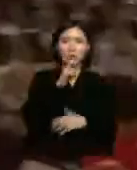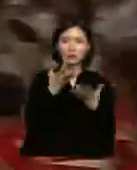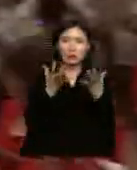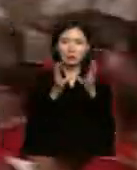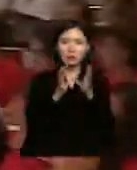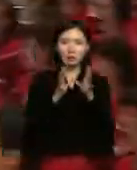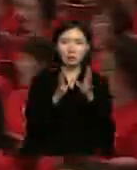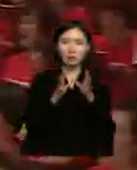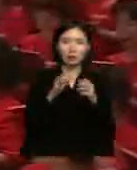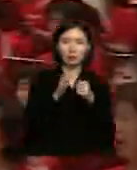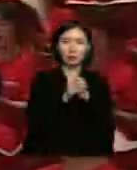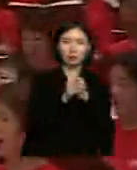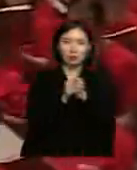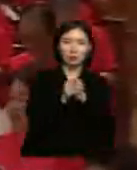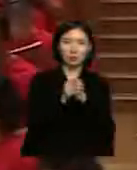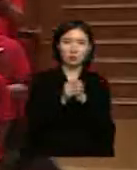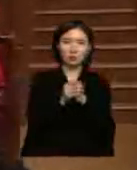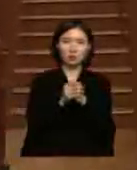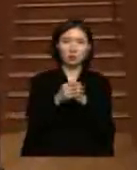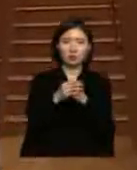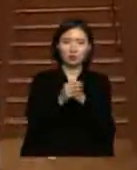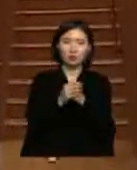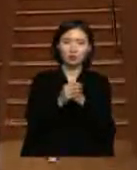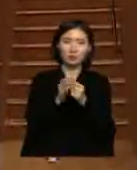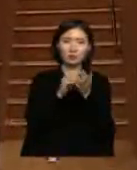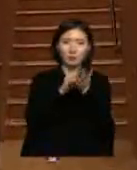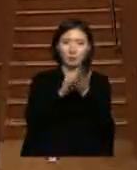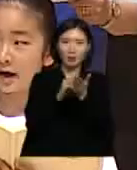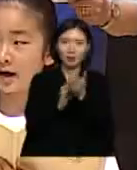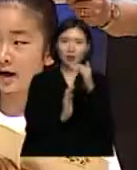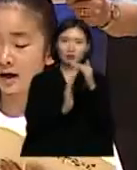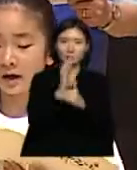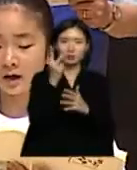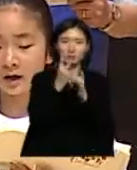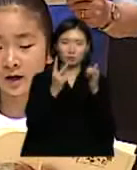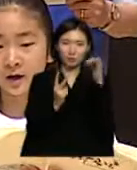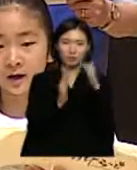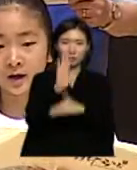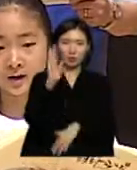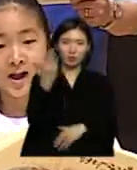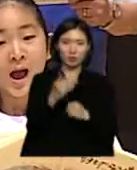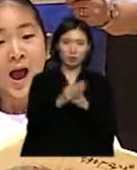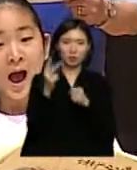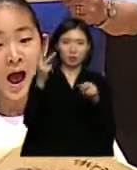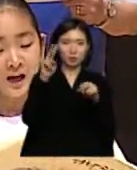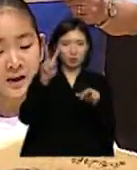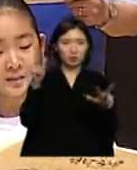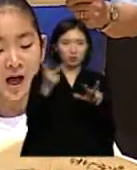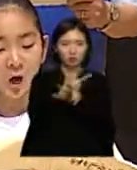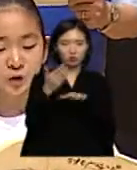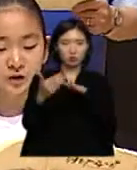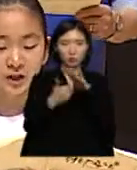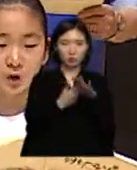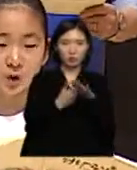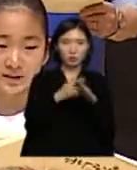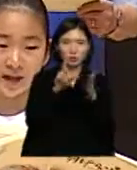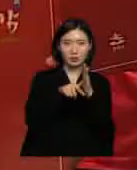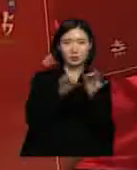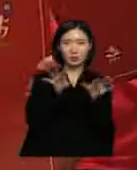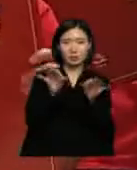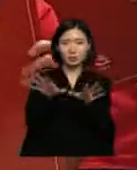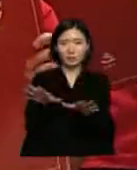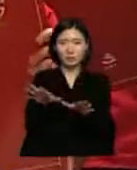모집했으나 지원자가 많아 2,000명을 넘긴 것입니다. 이들은 2주 전부터 틈틈이 시간을 쪼개